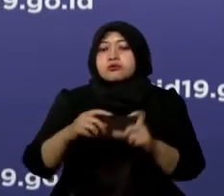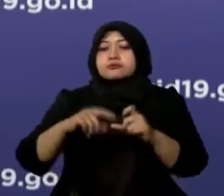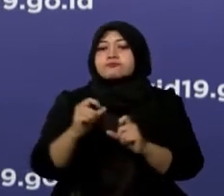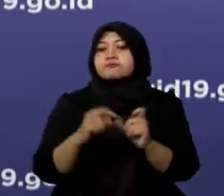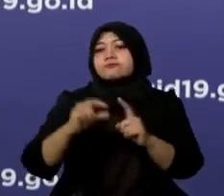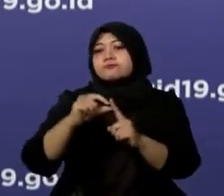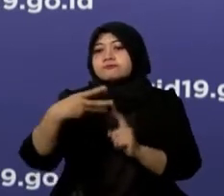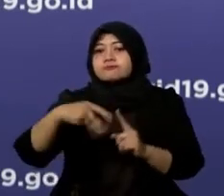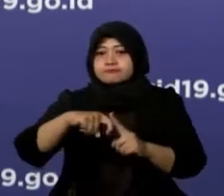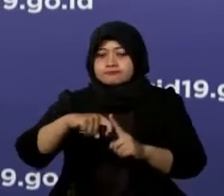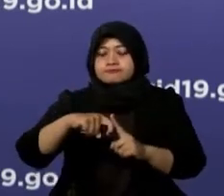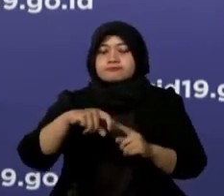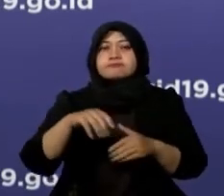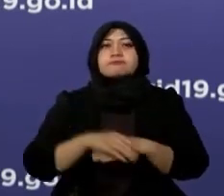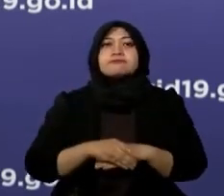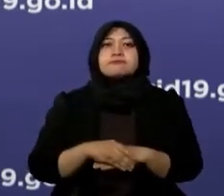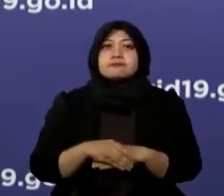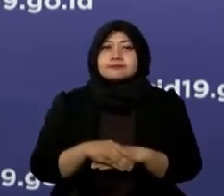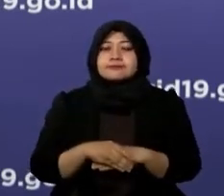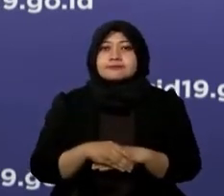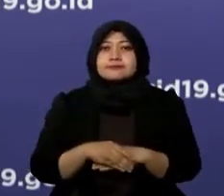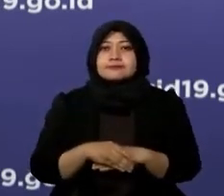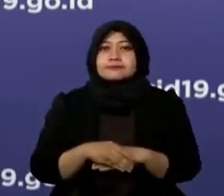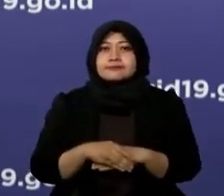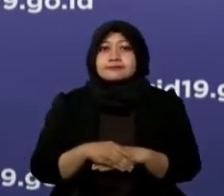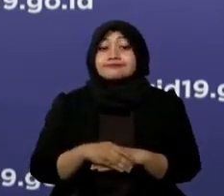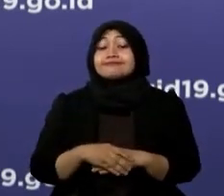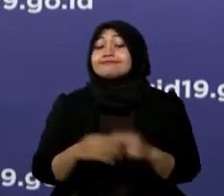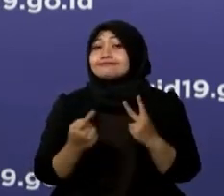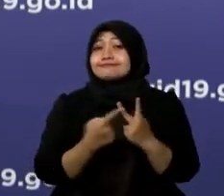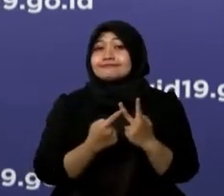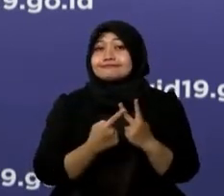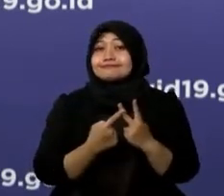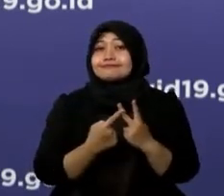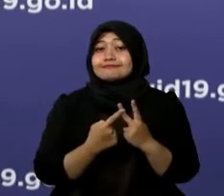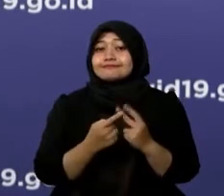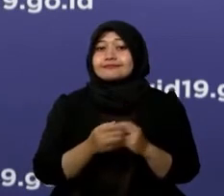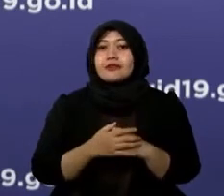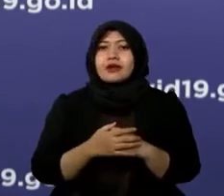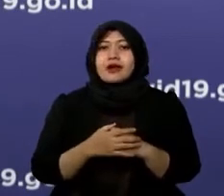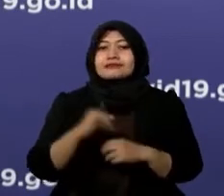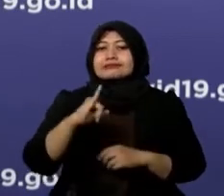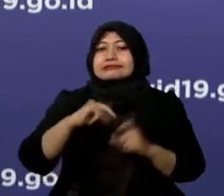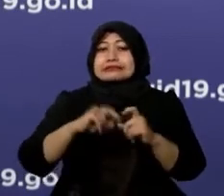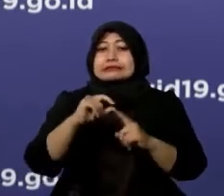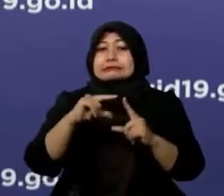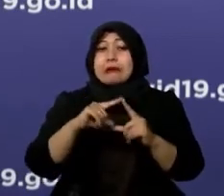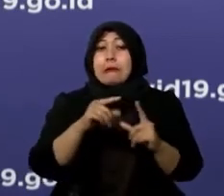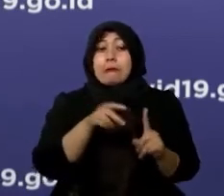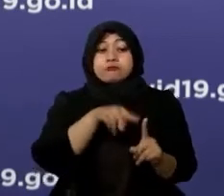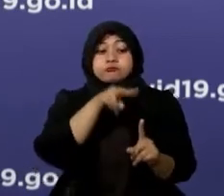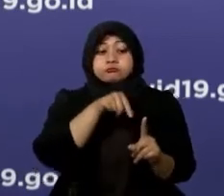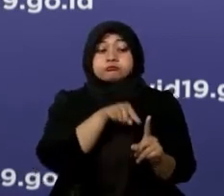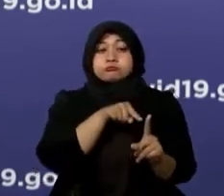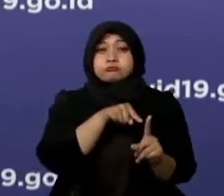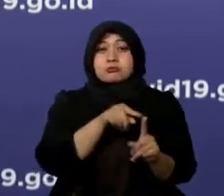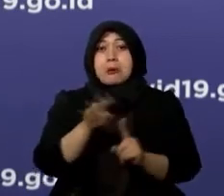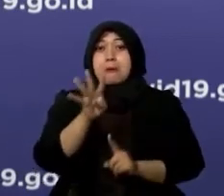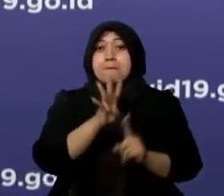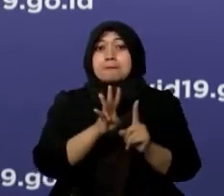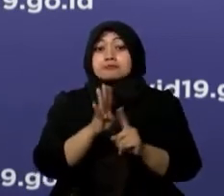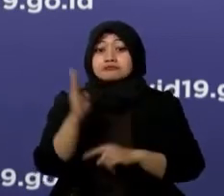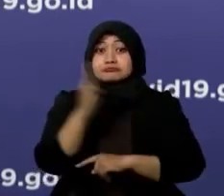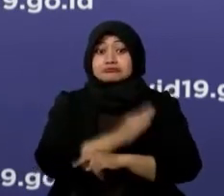suspek. Kemudian yang kedua adalah apabila kemudian ada orang dengan gejala ISPA, di dalam 14